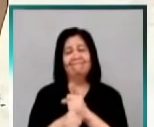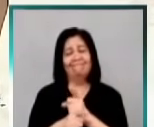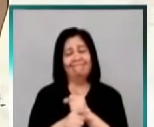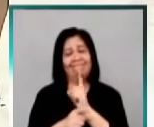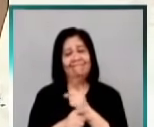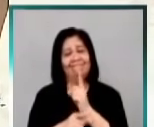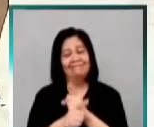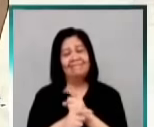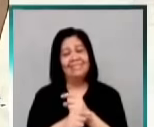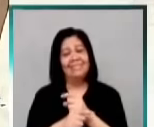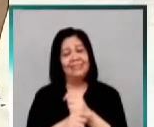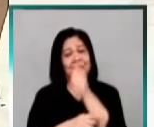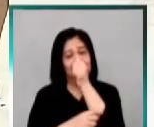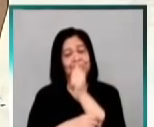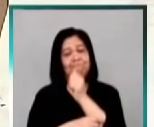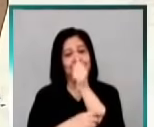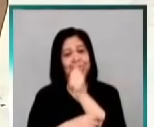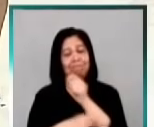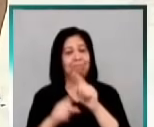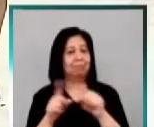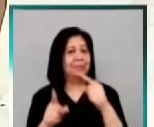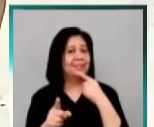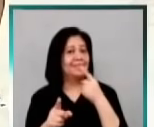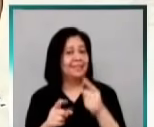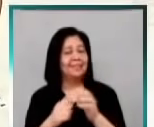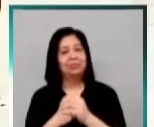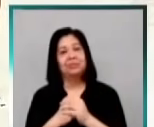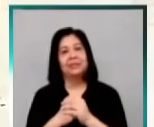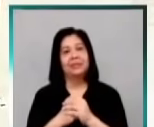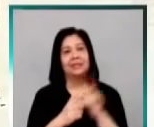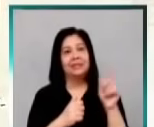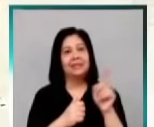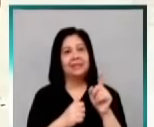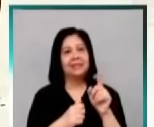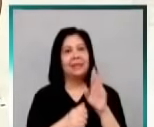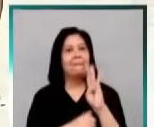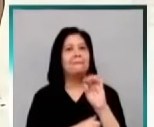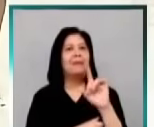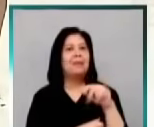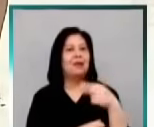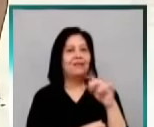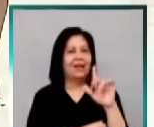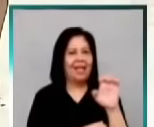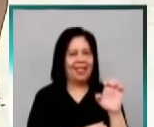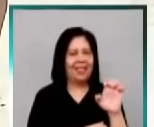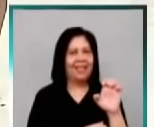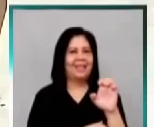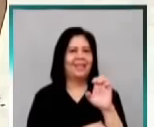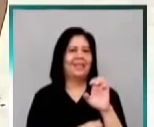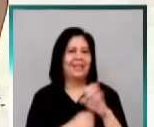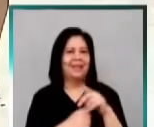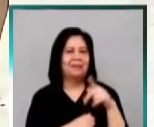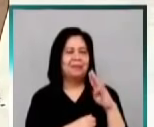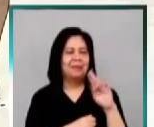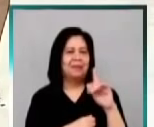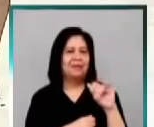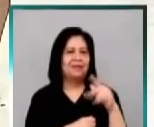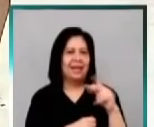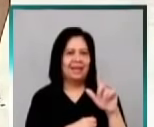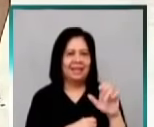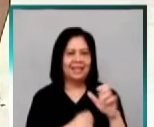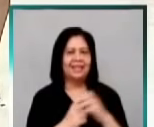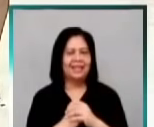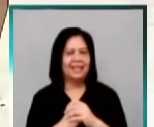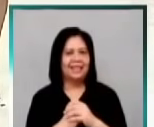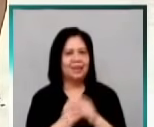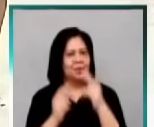tiyaga. Pero sabi ng isang bibliophile, tama ba? Bibliophile. Bibliophile, yeah. Watch and